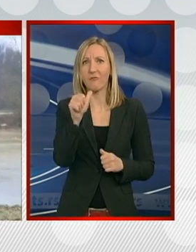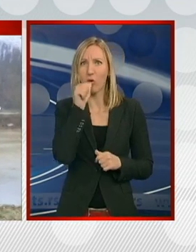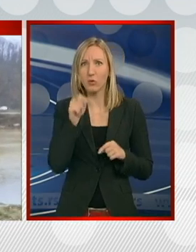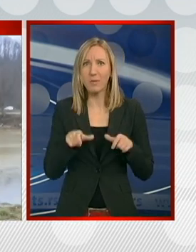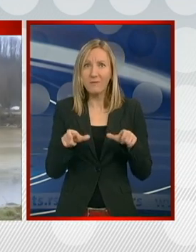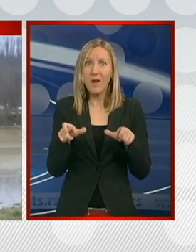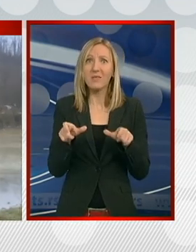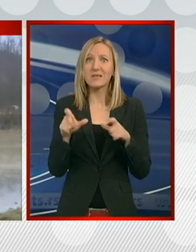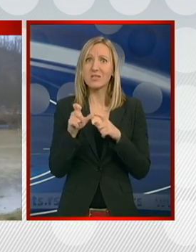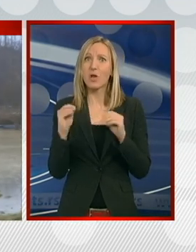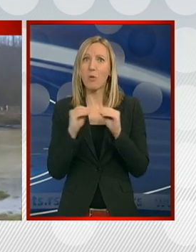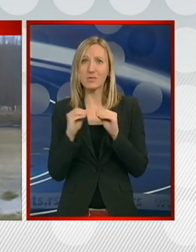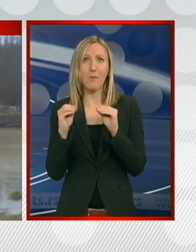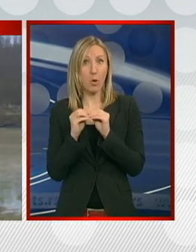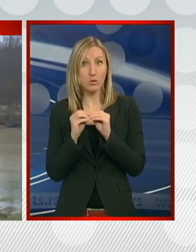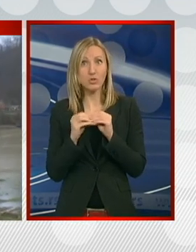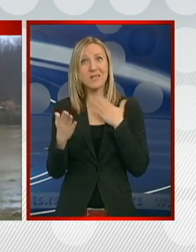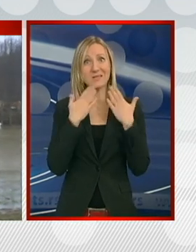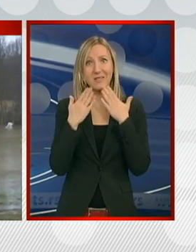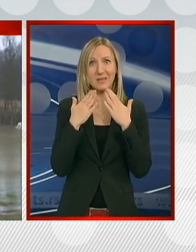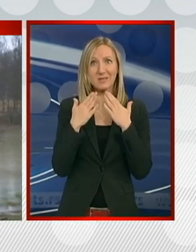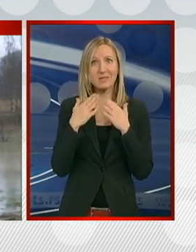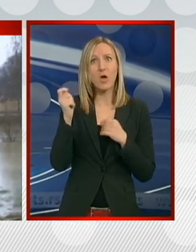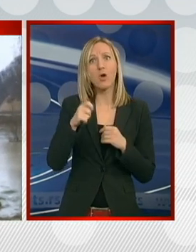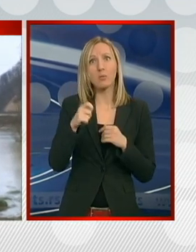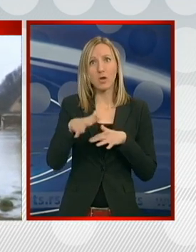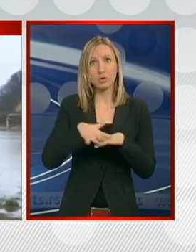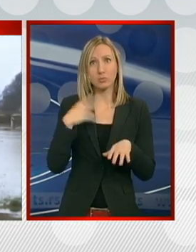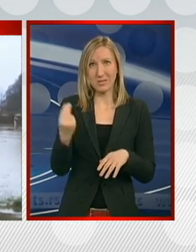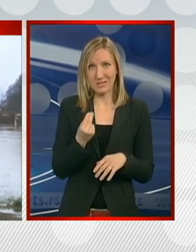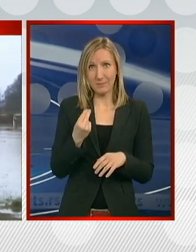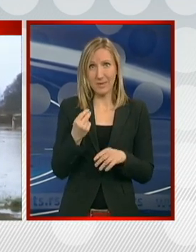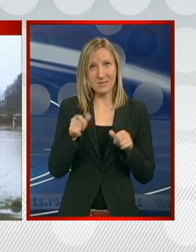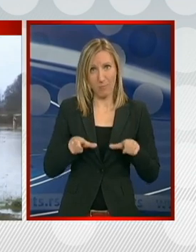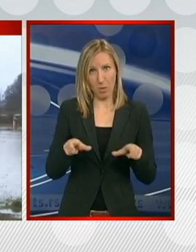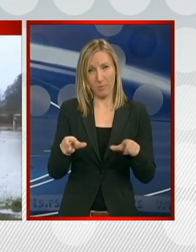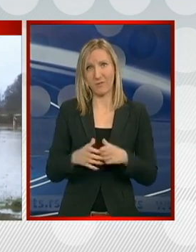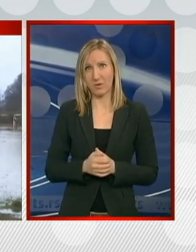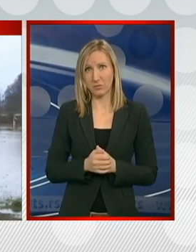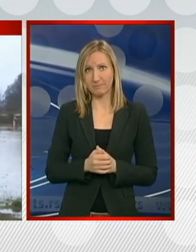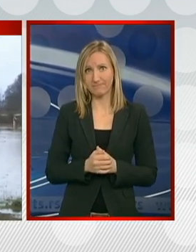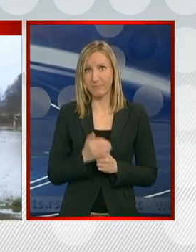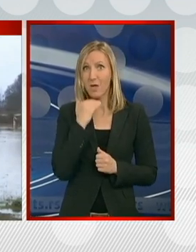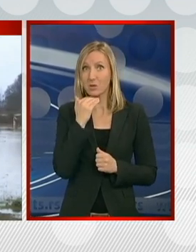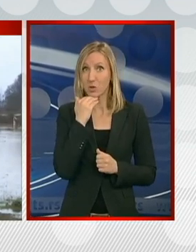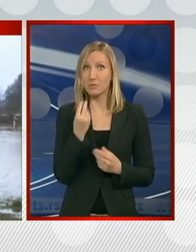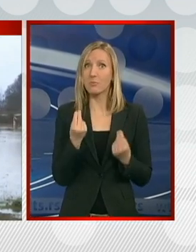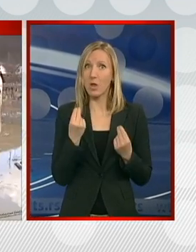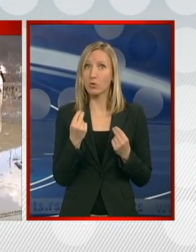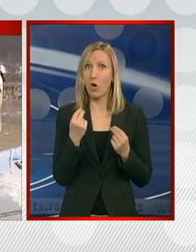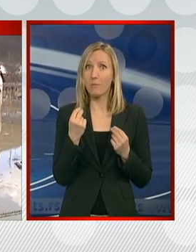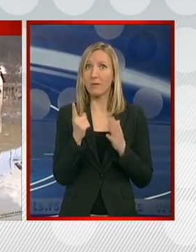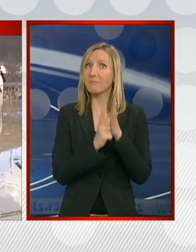Snežana Bogosavljević-Bošković na sednici Odbora Skupštine Srbije za poljoprivredu. S obzirom na povoljne meteorološke